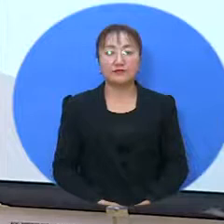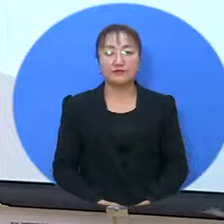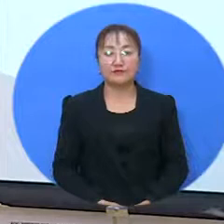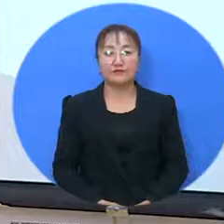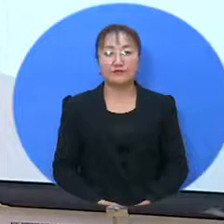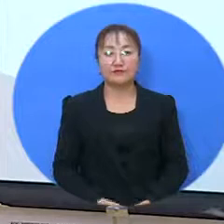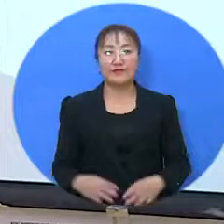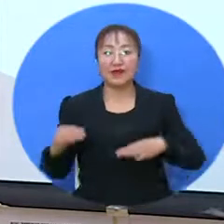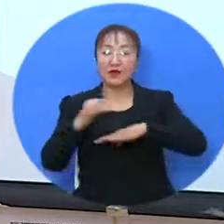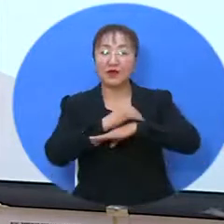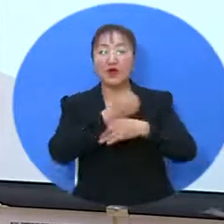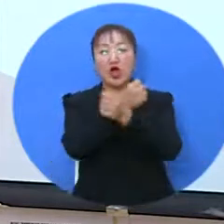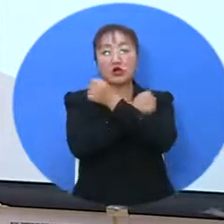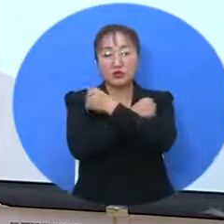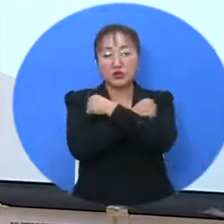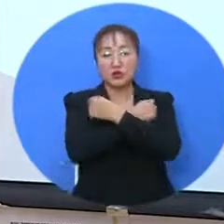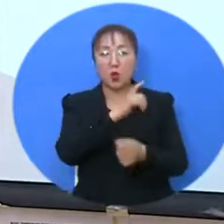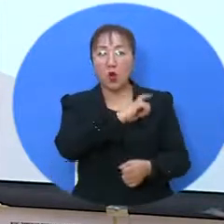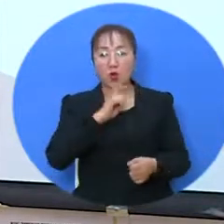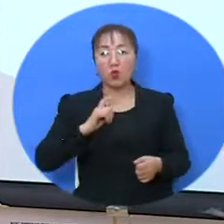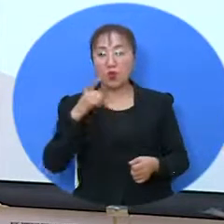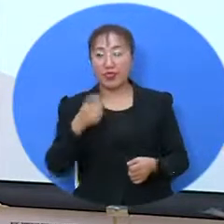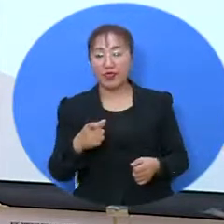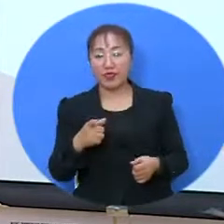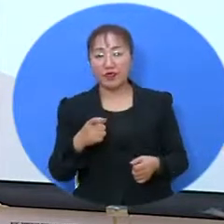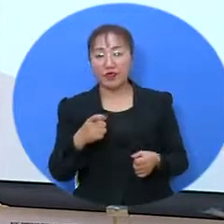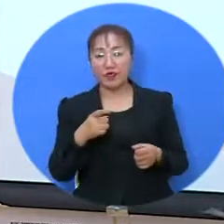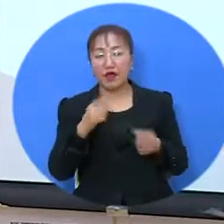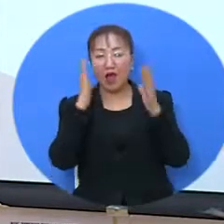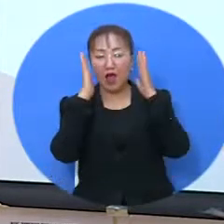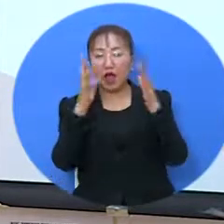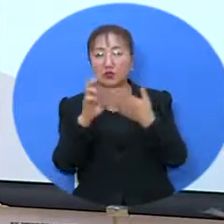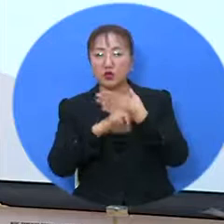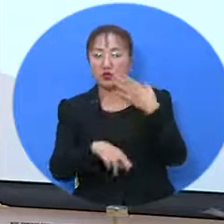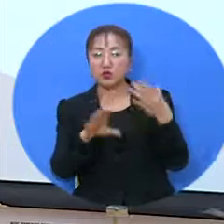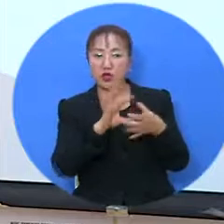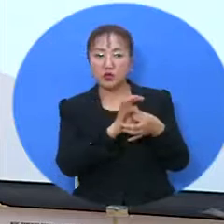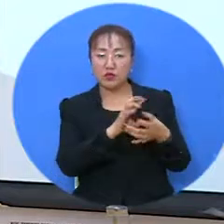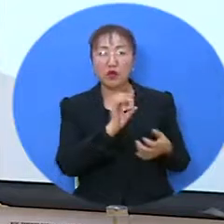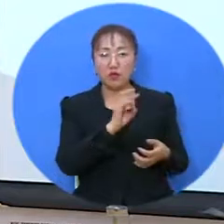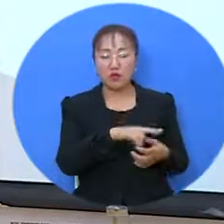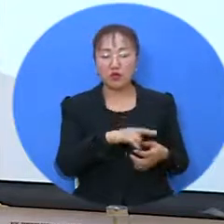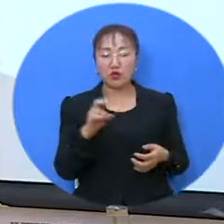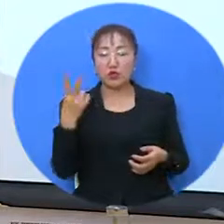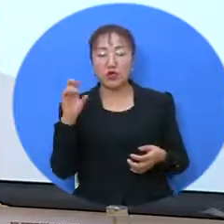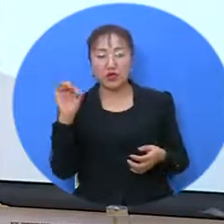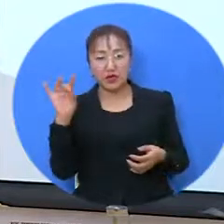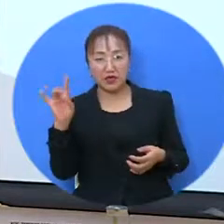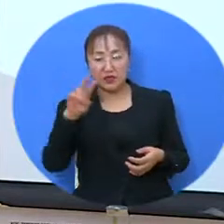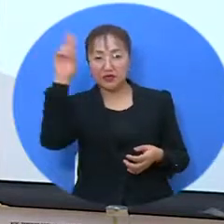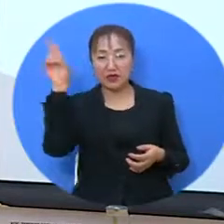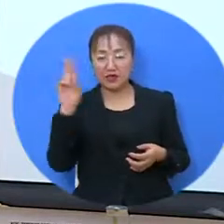Зам тээврийн осол нь хувь хүний анхаарал болгоомжгүйгээс гүйддэг бол аян цахилгаан, гал төмөр, үер